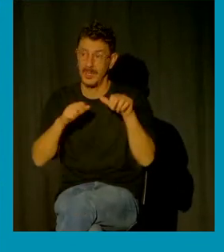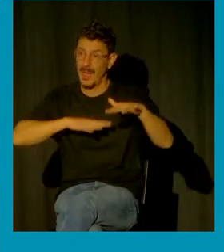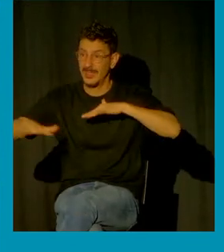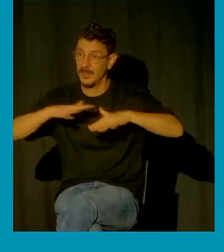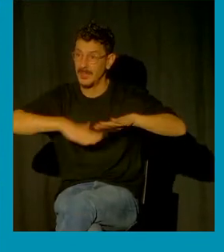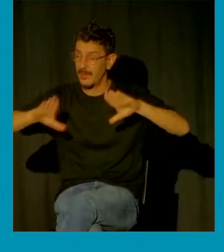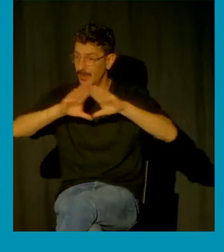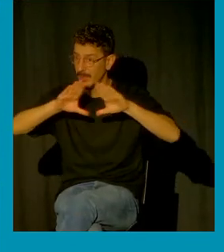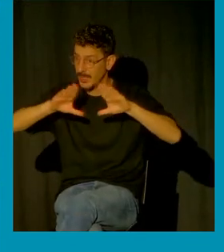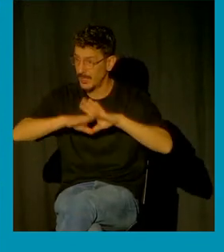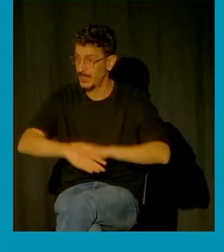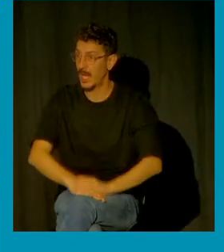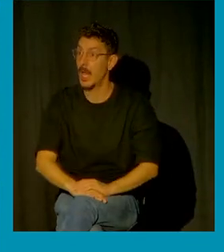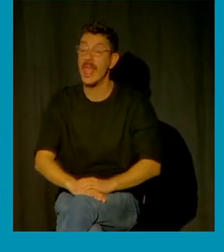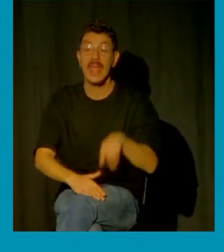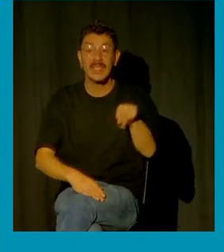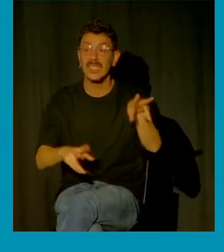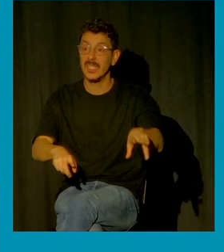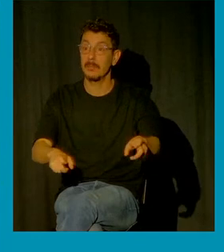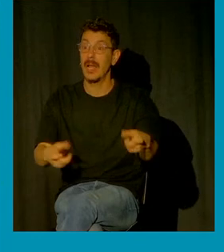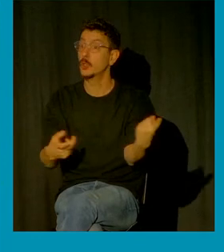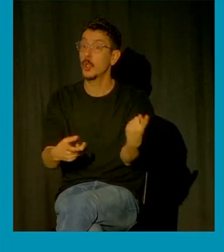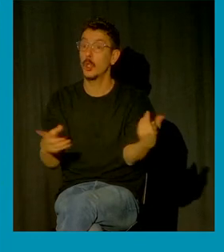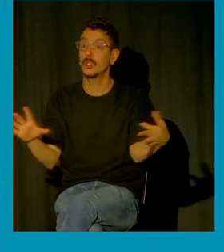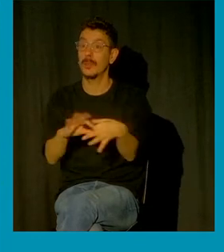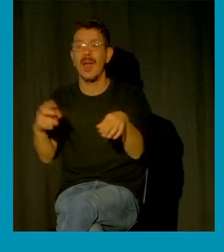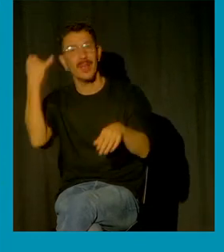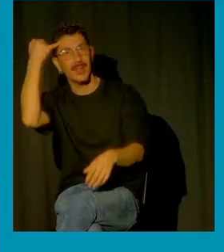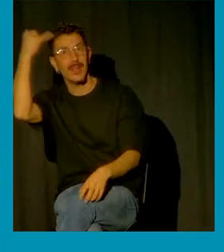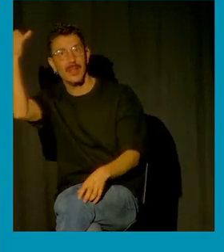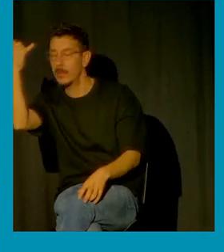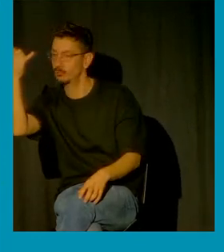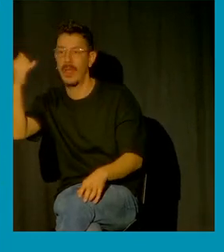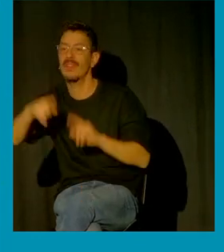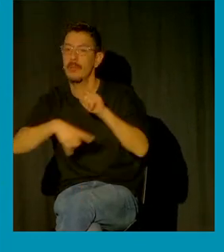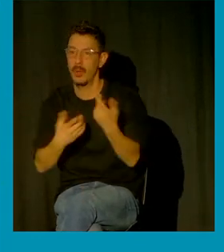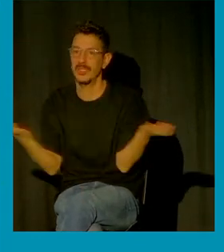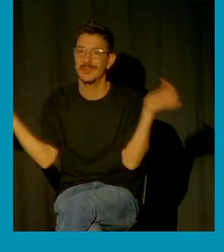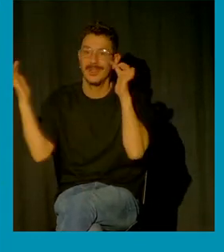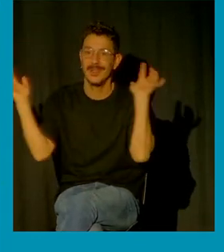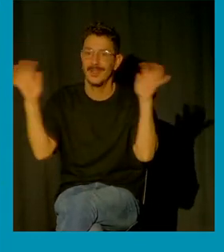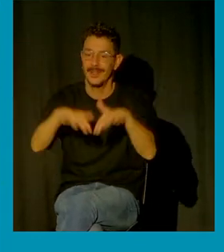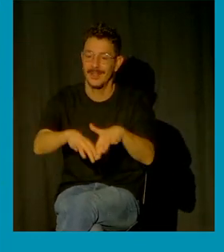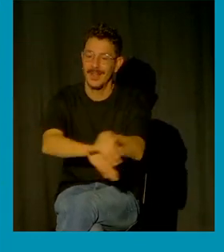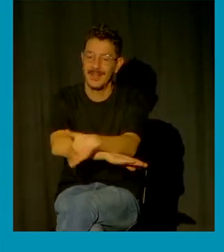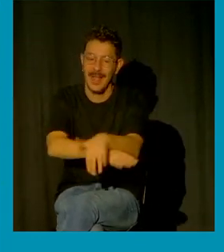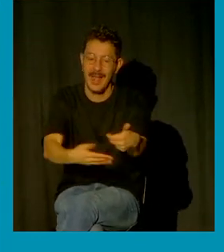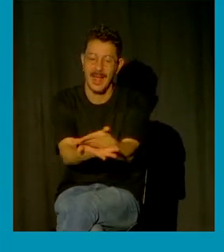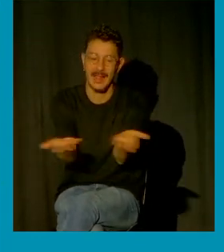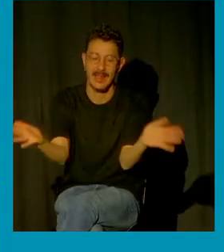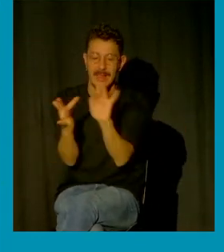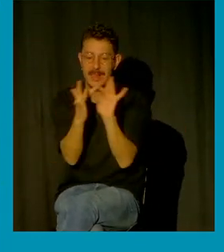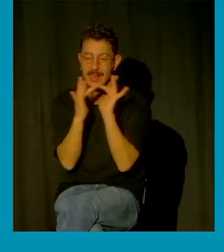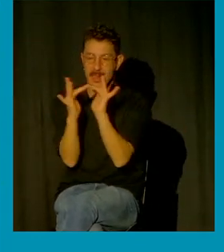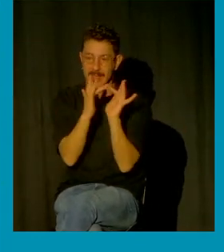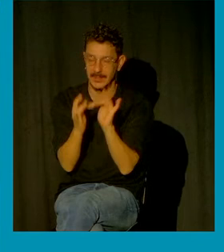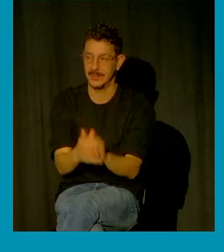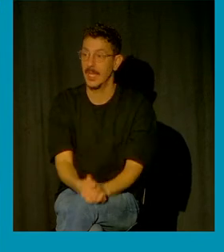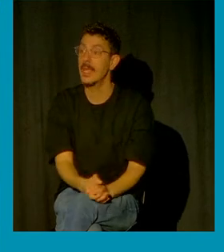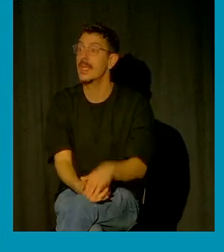també no va només d'idees va de com ens trobem als carrers també i amb això també dir-vos que